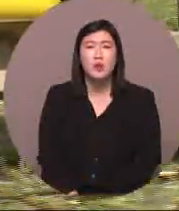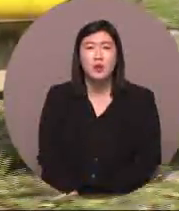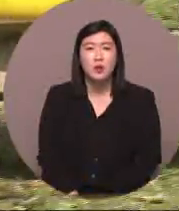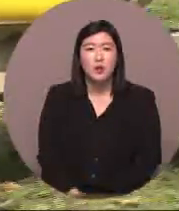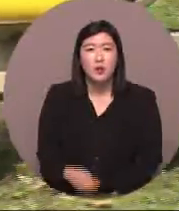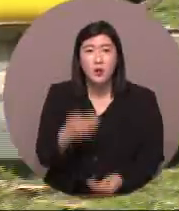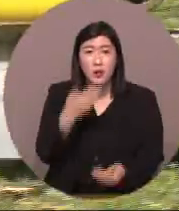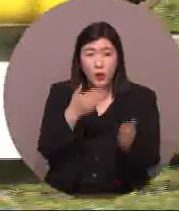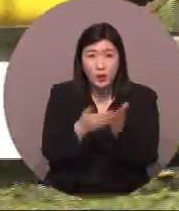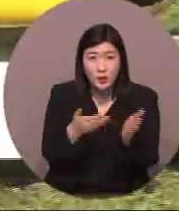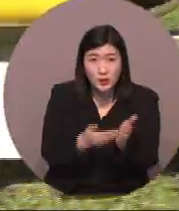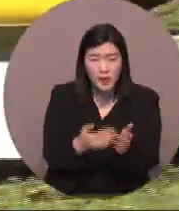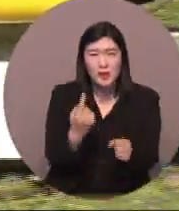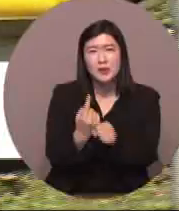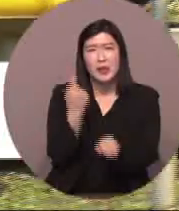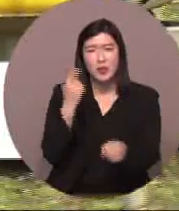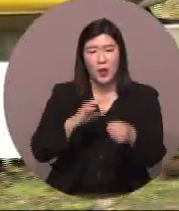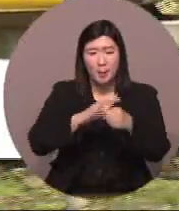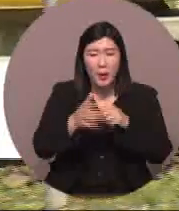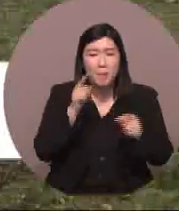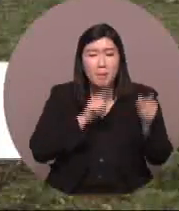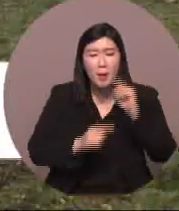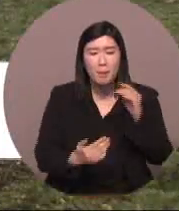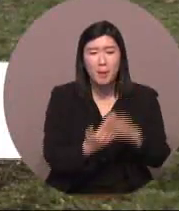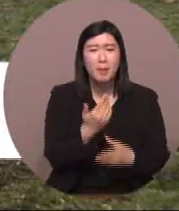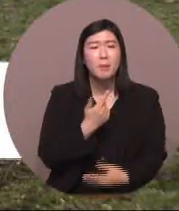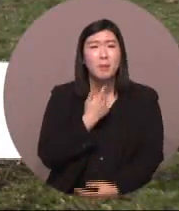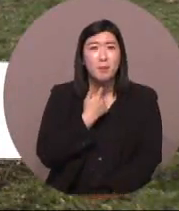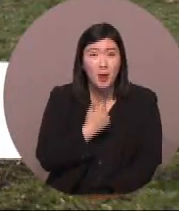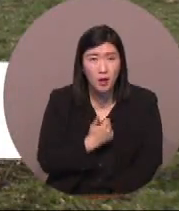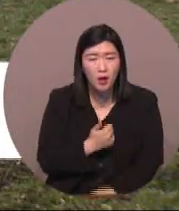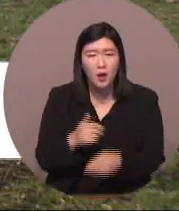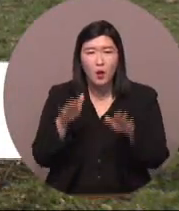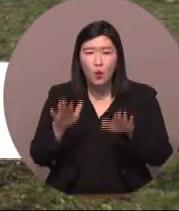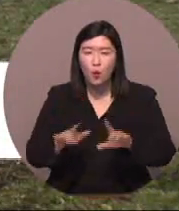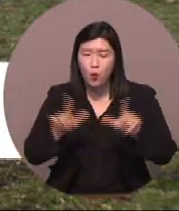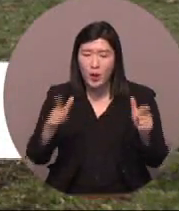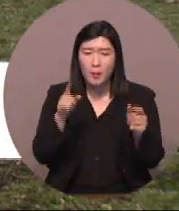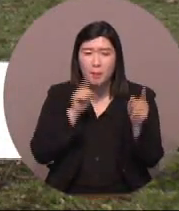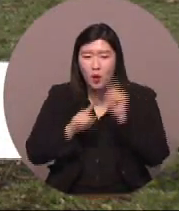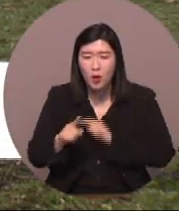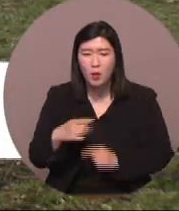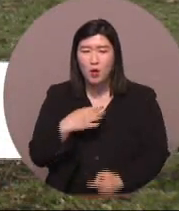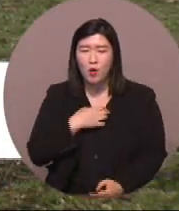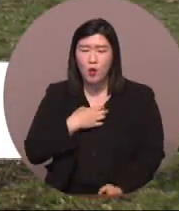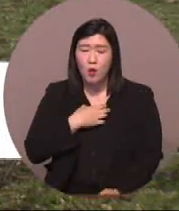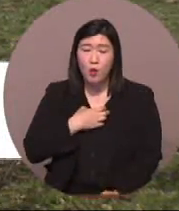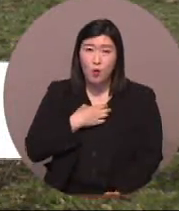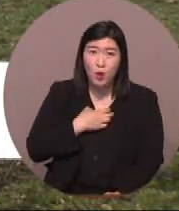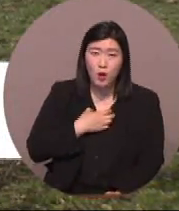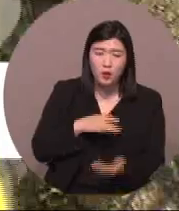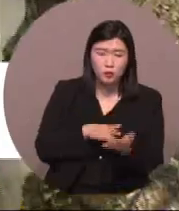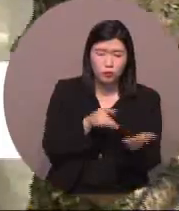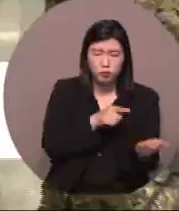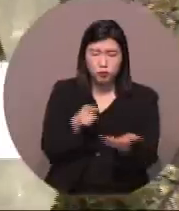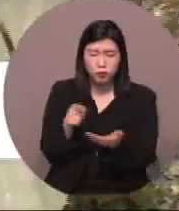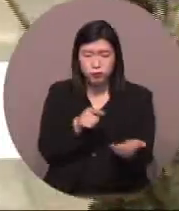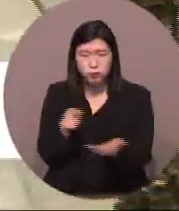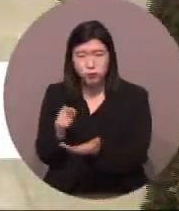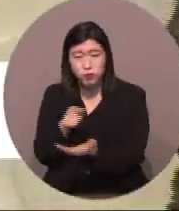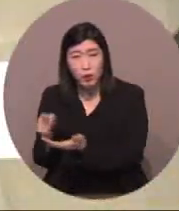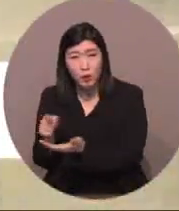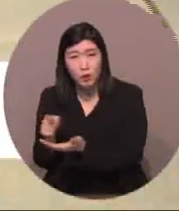당지 에서도 지난해 처음 가수 화상 병이 발병한 터라 농가 마다 병준 나뭇가지를 자르고 소독을 강화하는 데